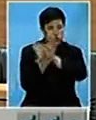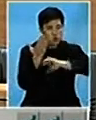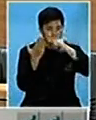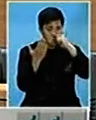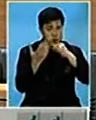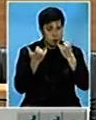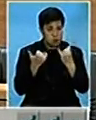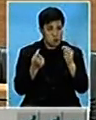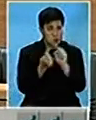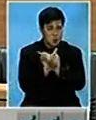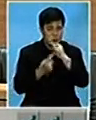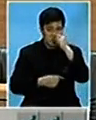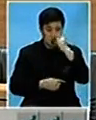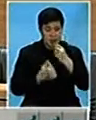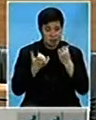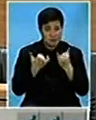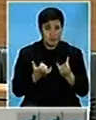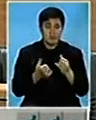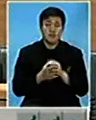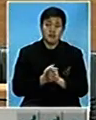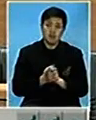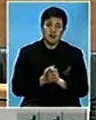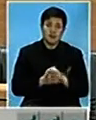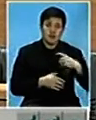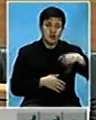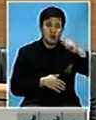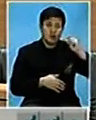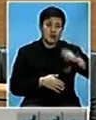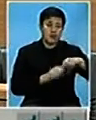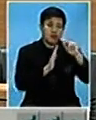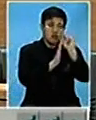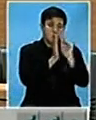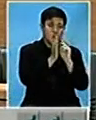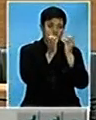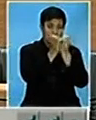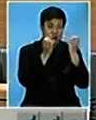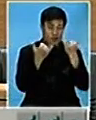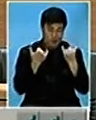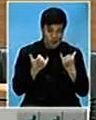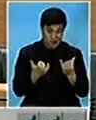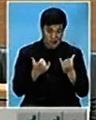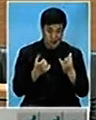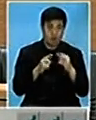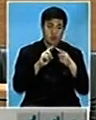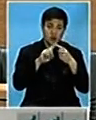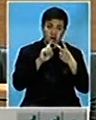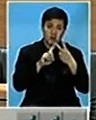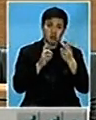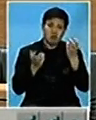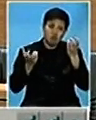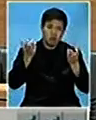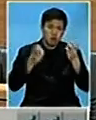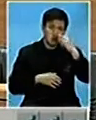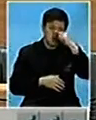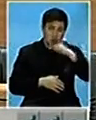วันนี้จะเห็นว่าศาลรัฐธรรมนูญในบริบทของสังคมไทยปัจจุบันและกระบวนการยุติธรรมไทยในปัจจุ